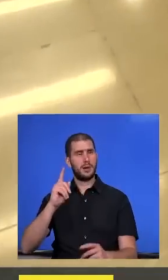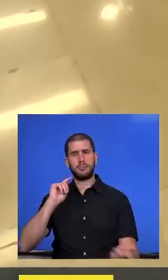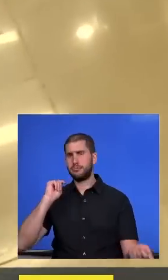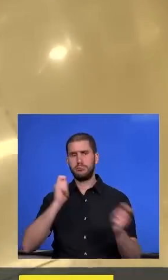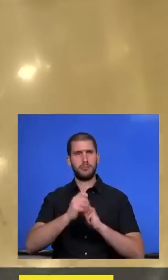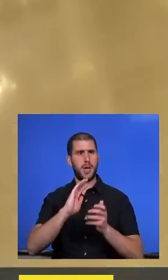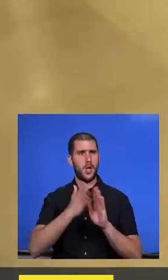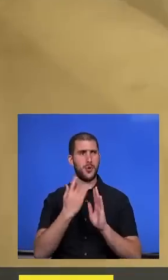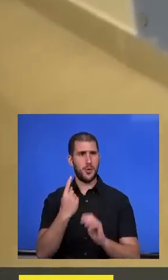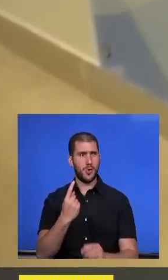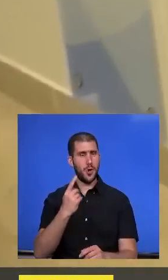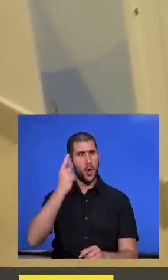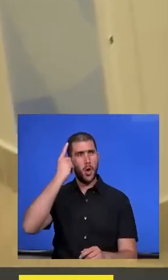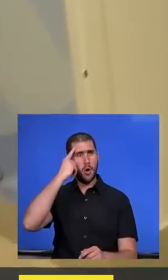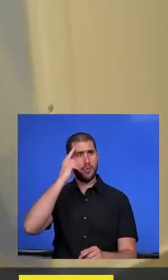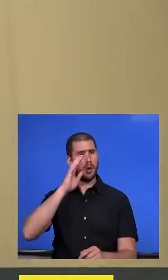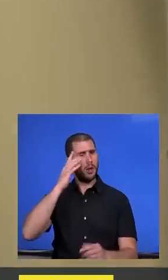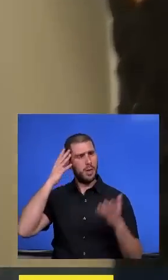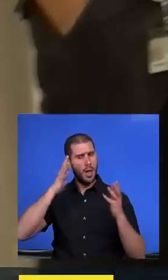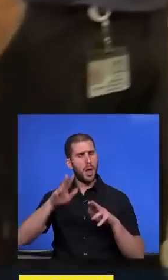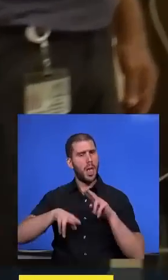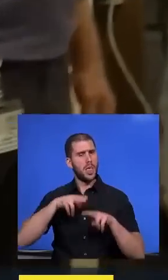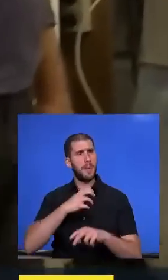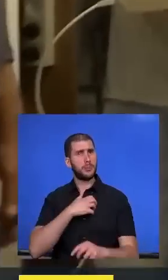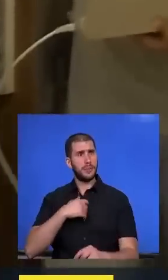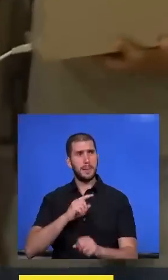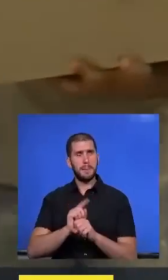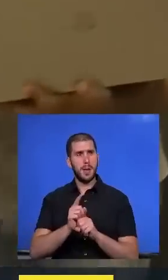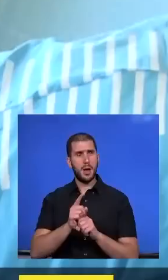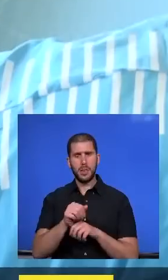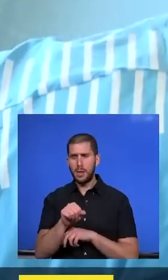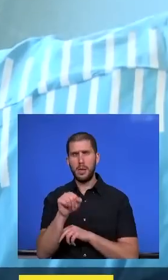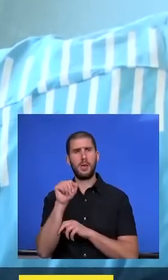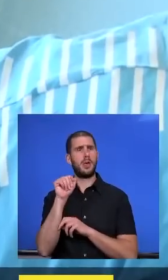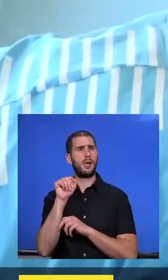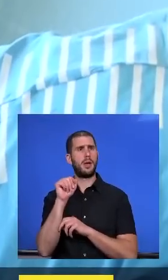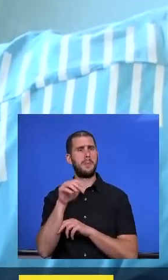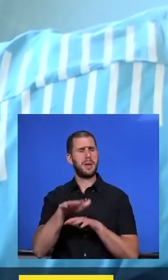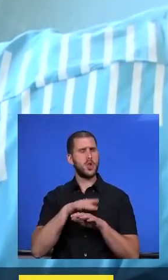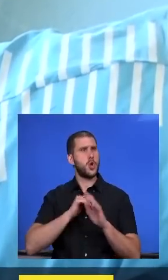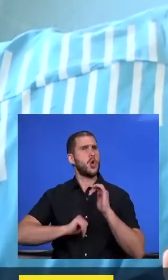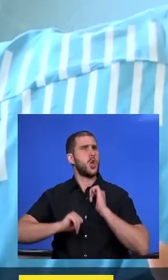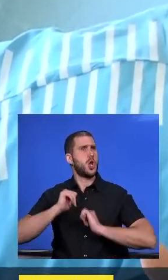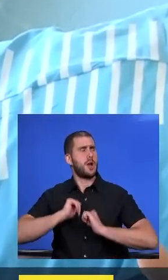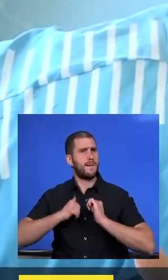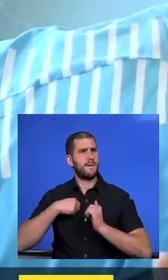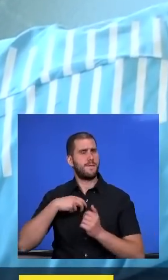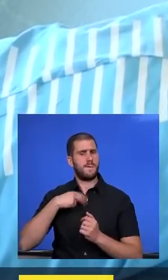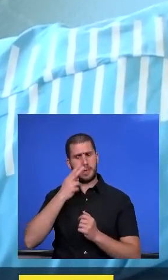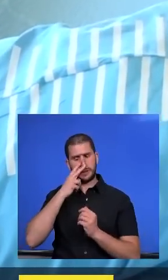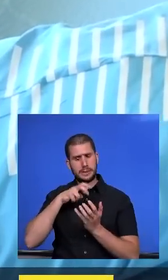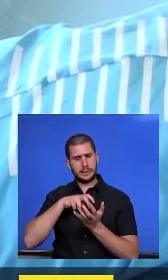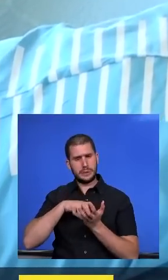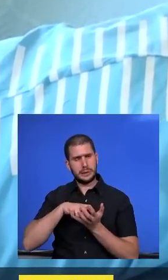היוצרות. הראש שלי רק לטפל בפצועים, אני מיד מתרומם, מרגיש כאבים, עושה